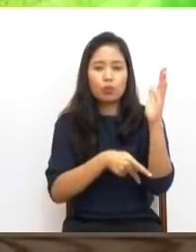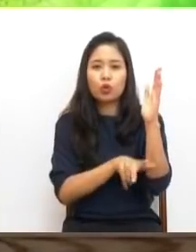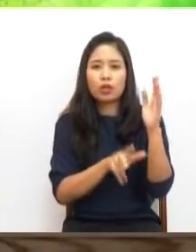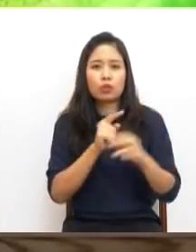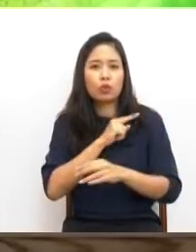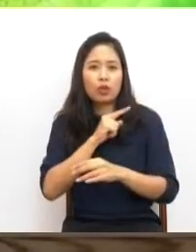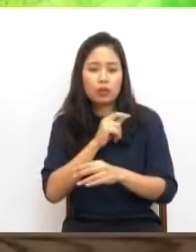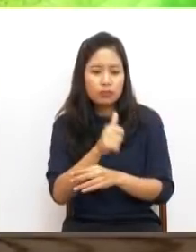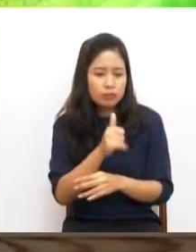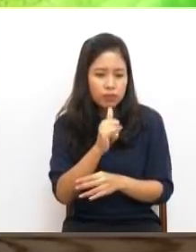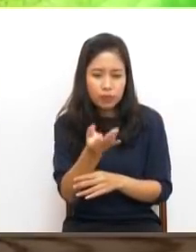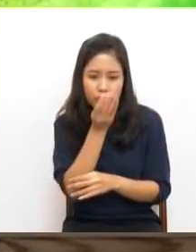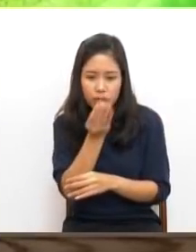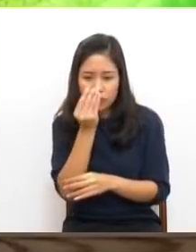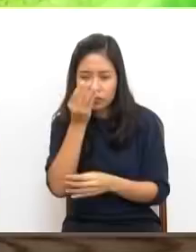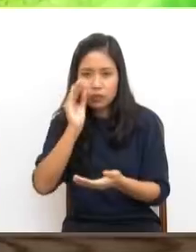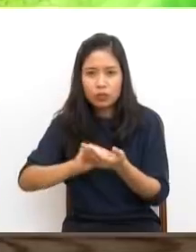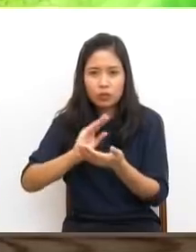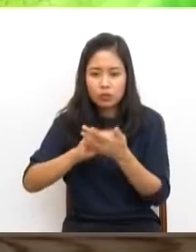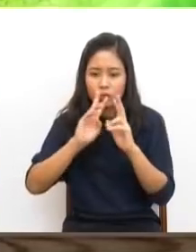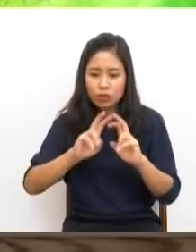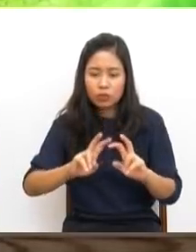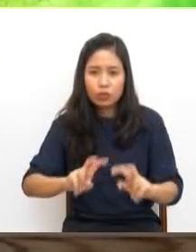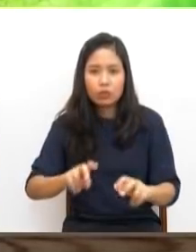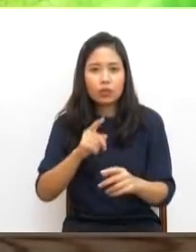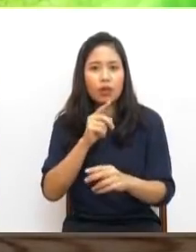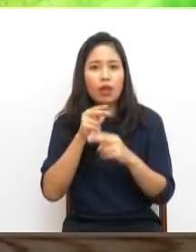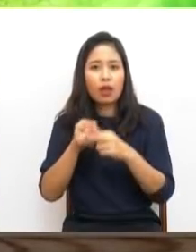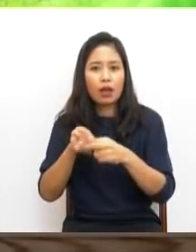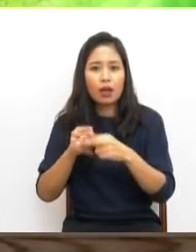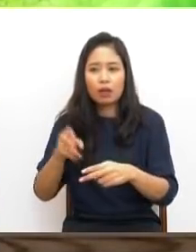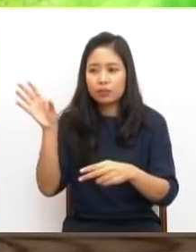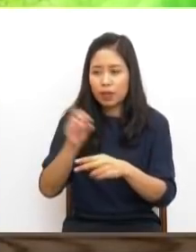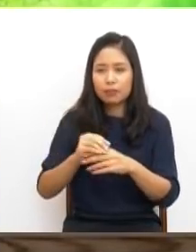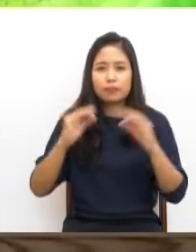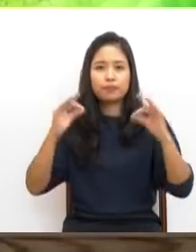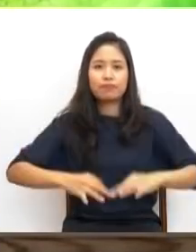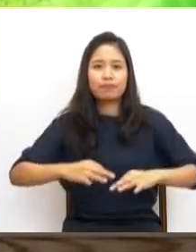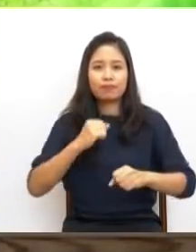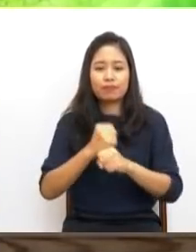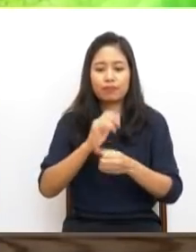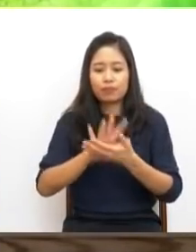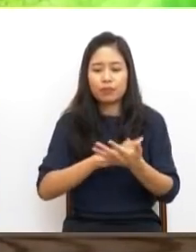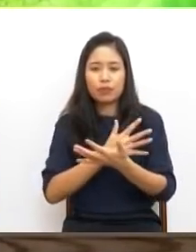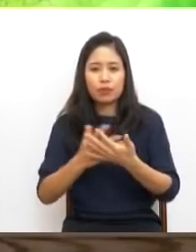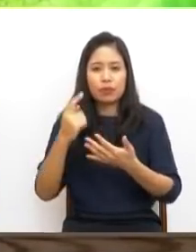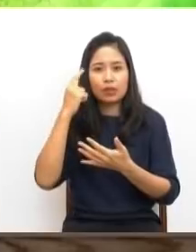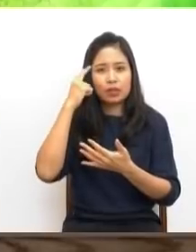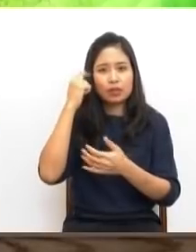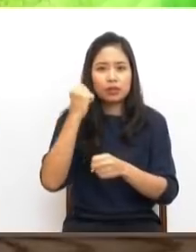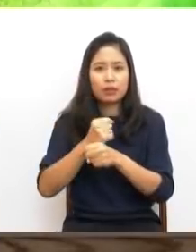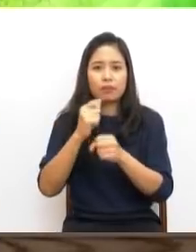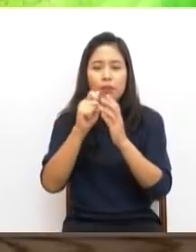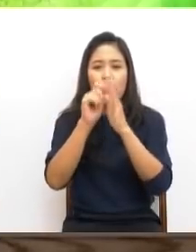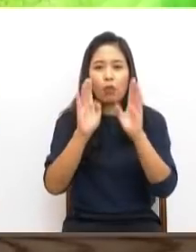เองท่านก็จะมีข้อมูลเชิงลึกเพื่อมาประกอบการตัดสินใจแต่อย่างไรก็ตามผมคิดว่าแนวคิดที่ท่านต้องการออกแบบคราว